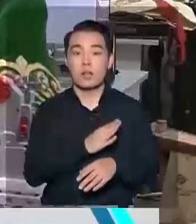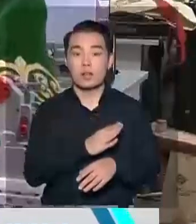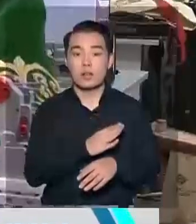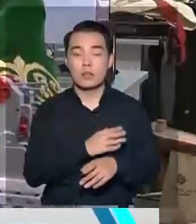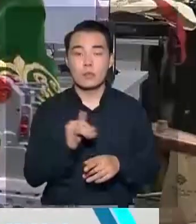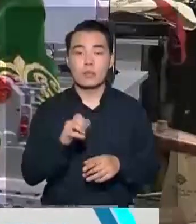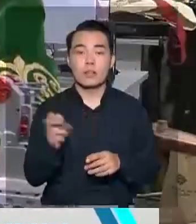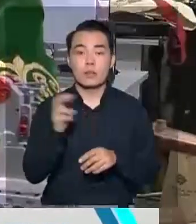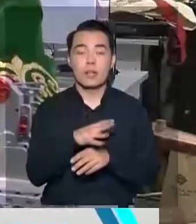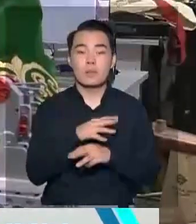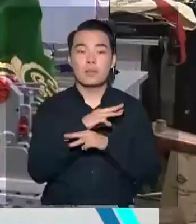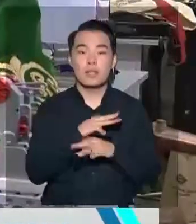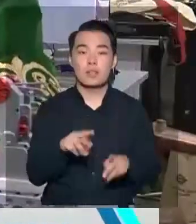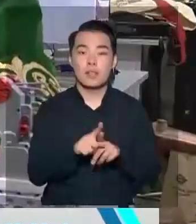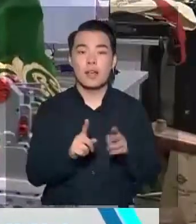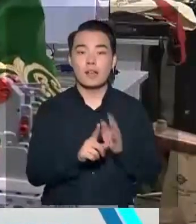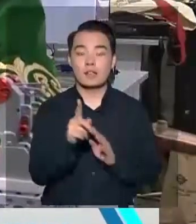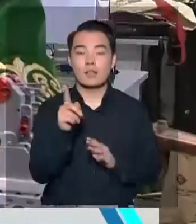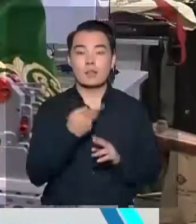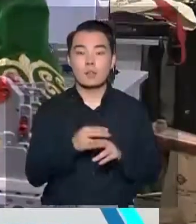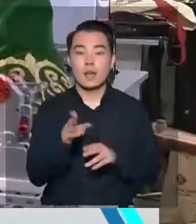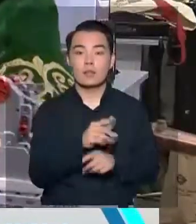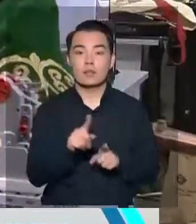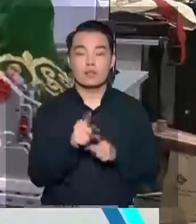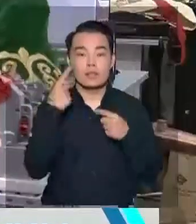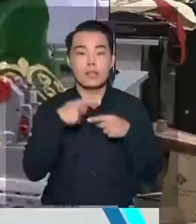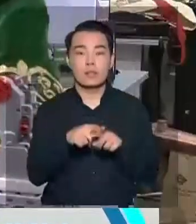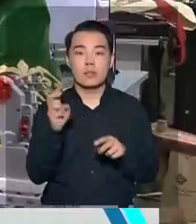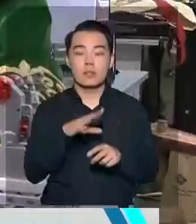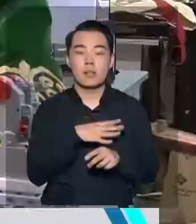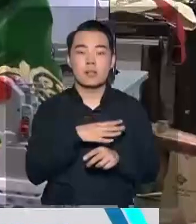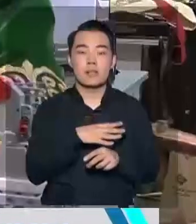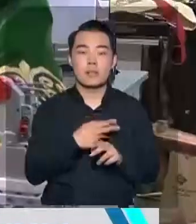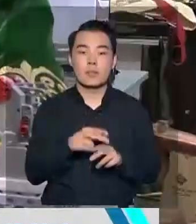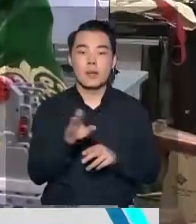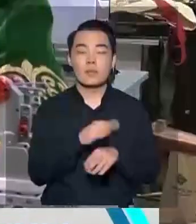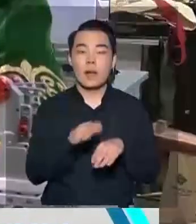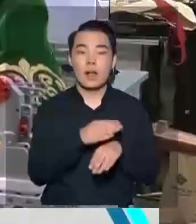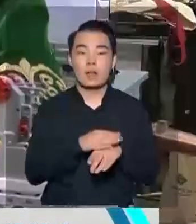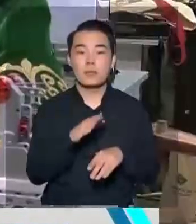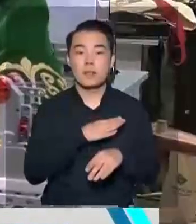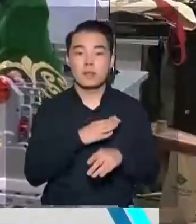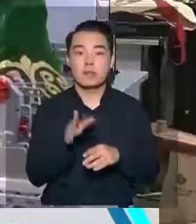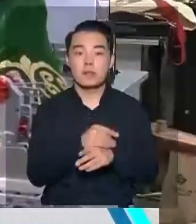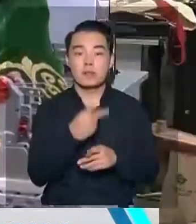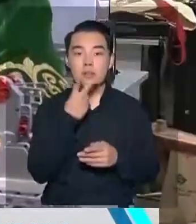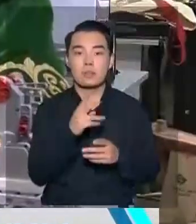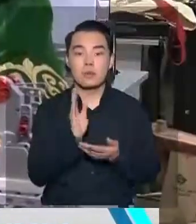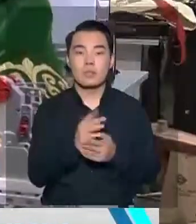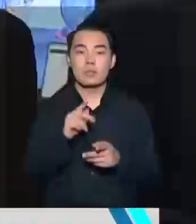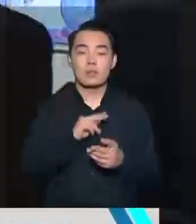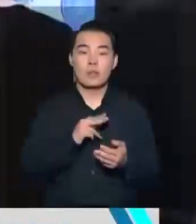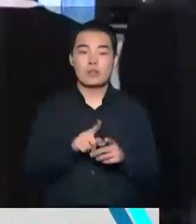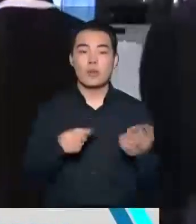приходил министр аэрокосмических технологий, сказал, что мы очень хорошо справились и предложил доделать